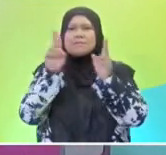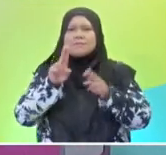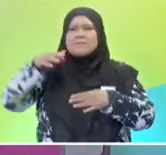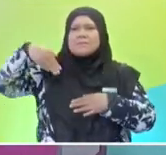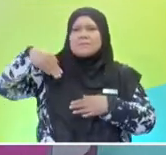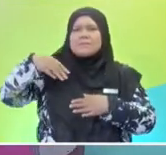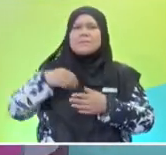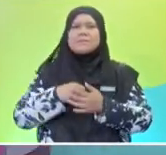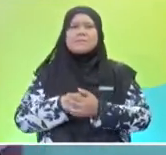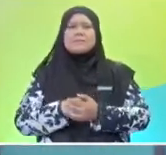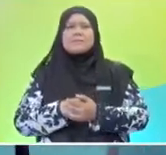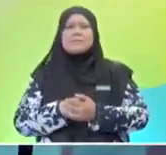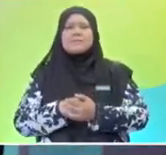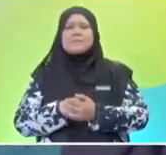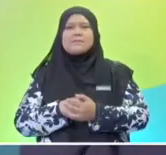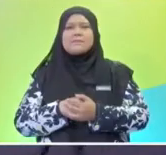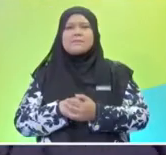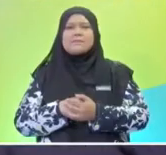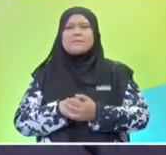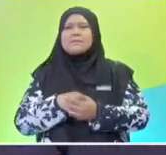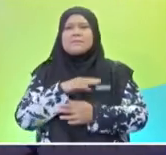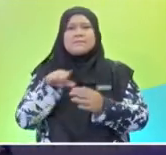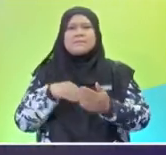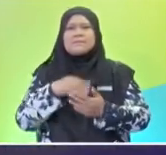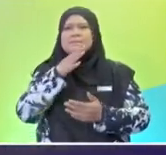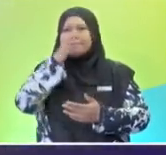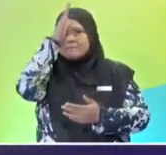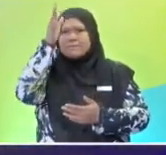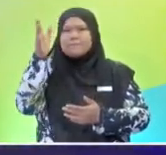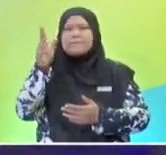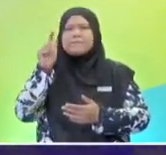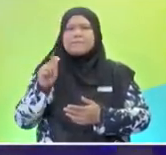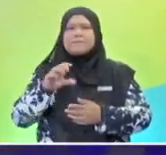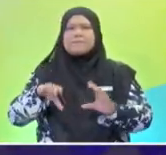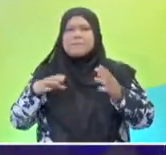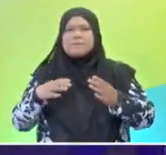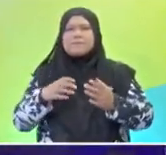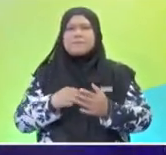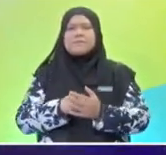lagi. Hai, semua ni Atok yang kena buat. Aduh.